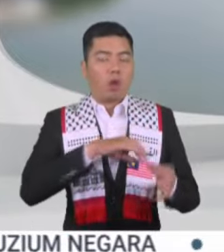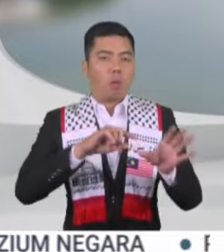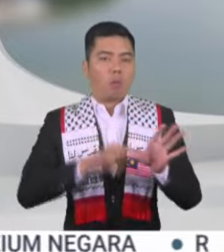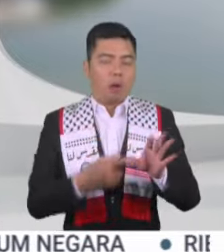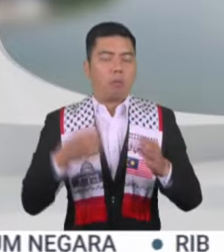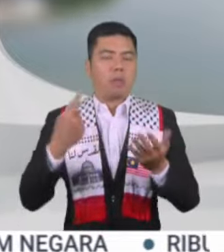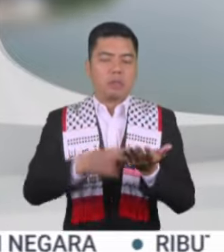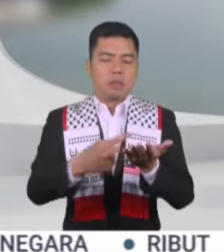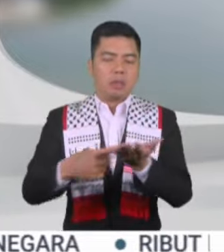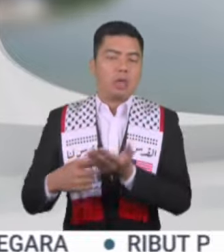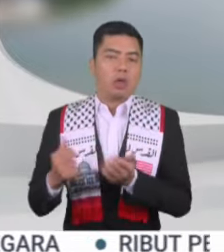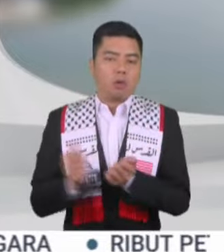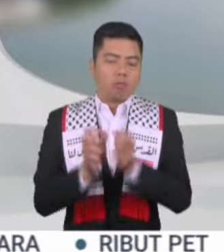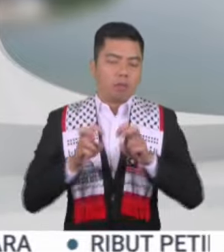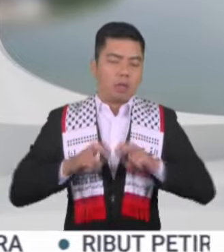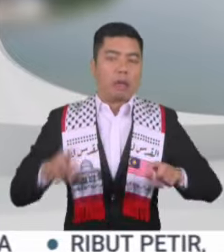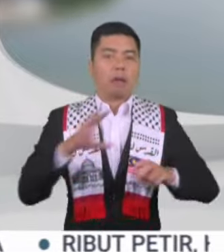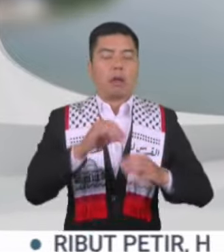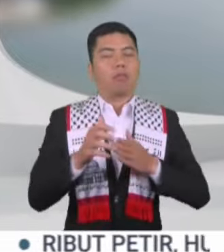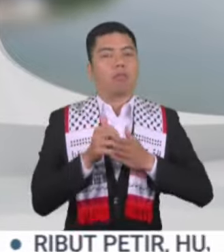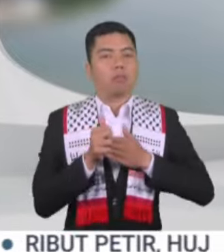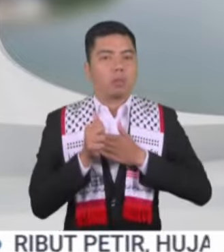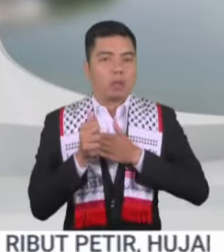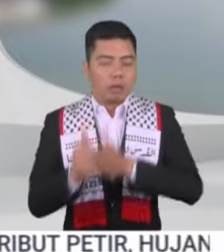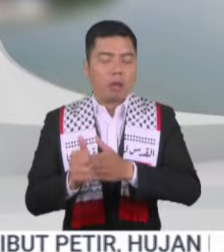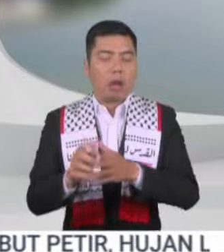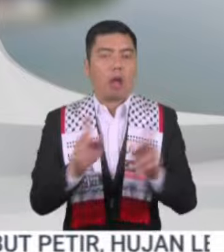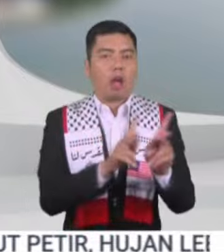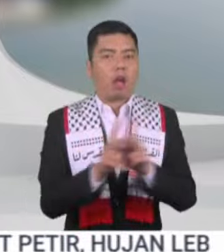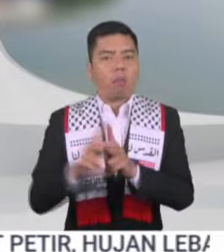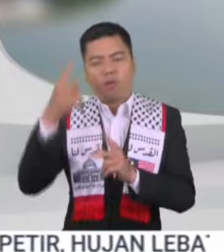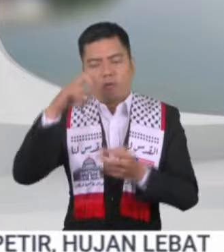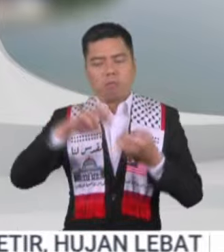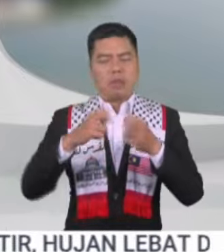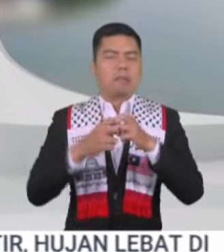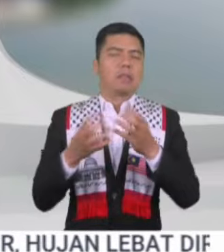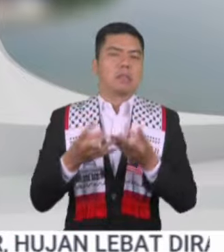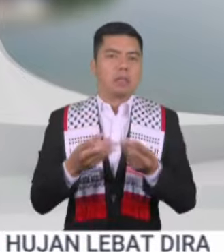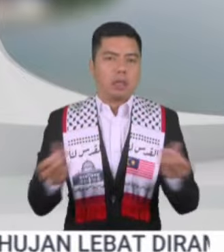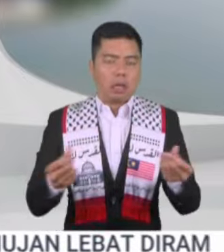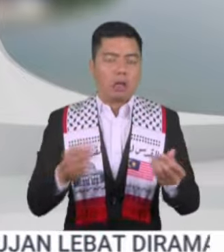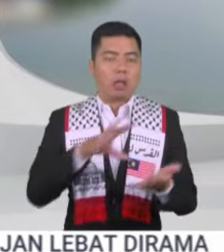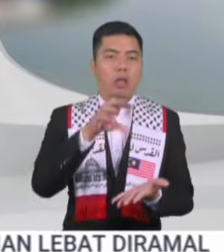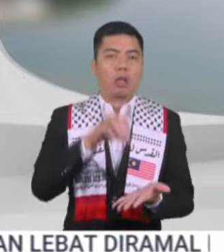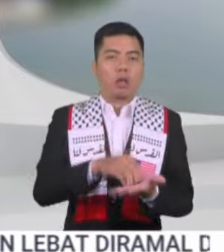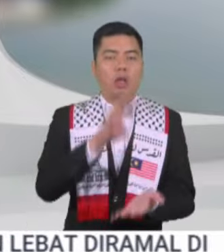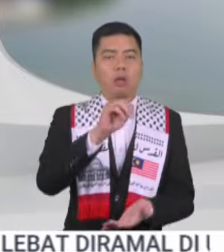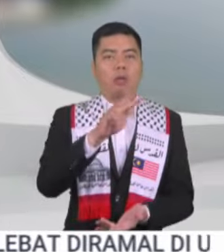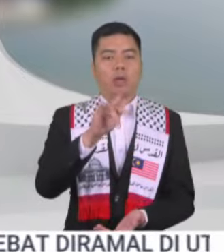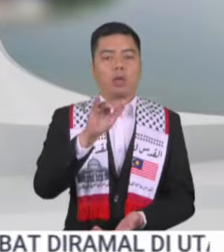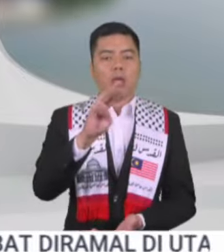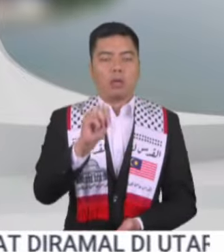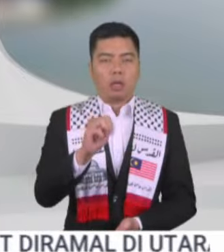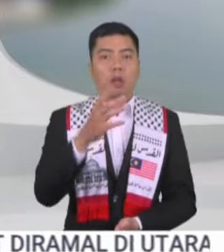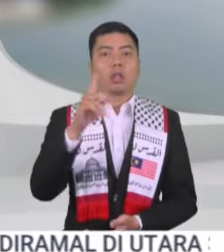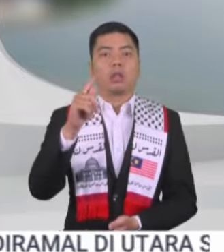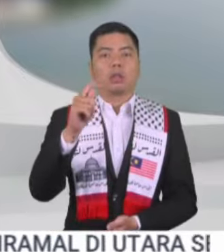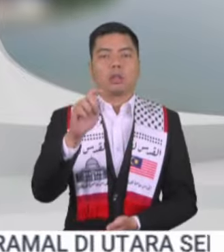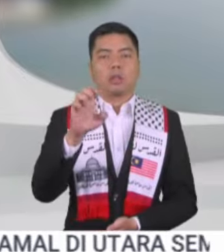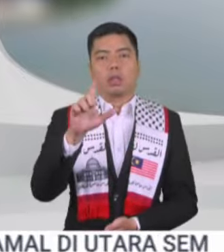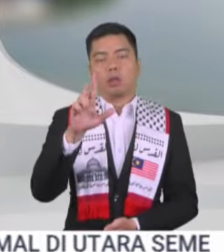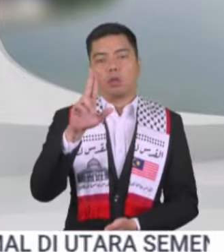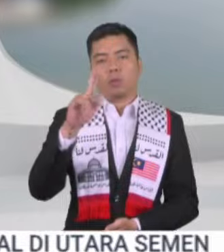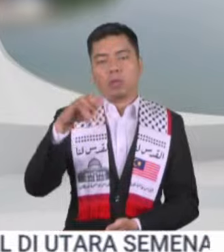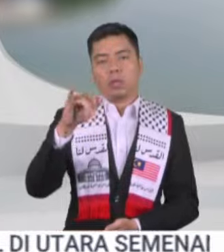berbincang dengan pemimpin setempat bagi menyelesaikan isu tanah di kawasan mukim nango dalam kawasan un telupit